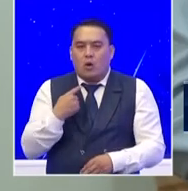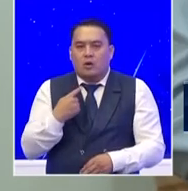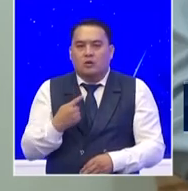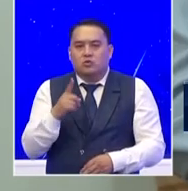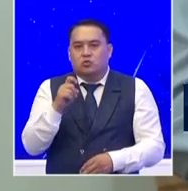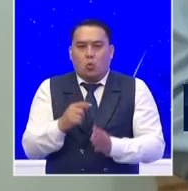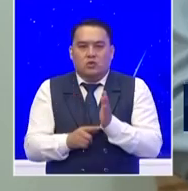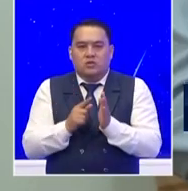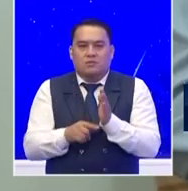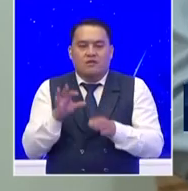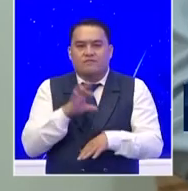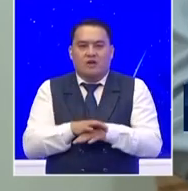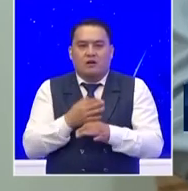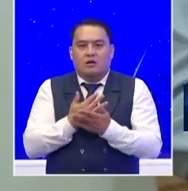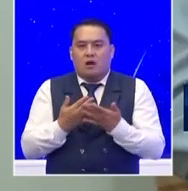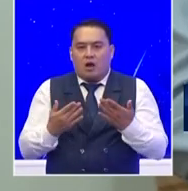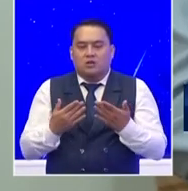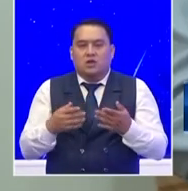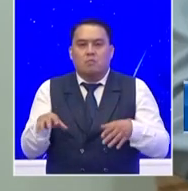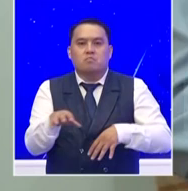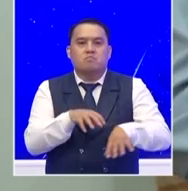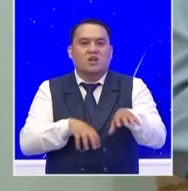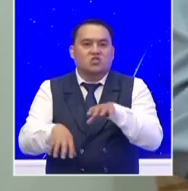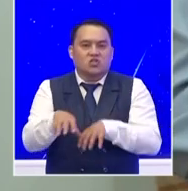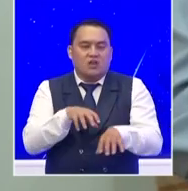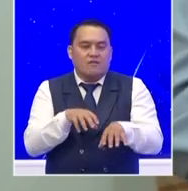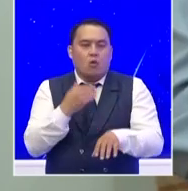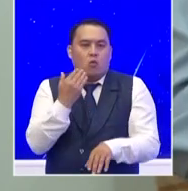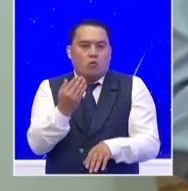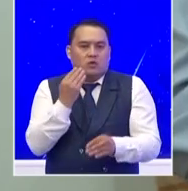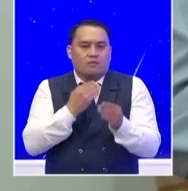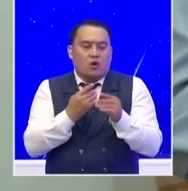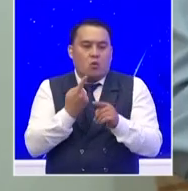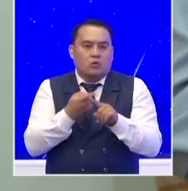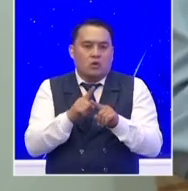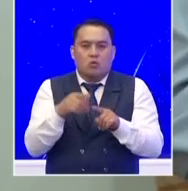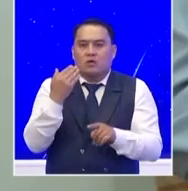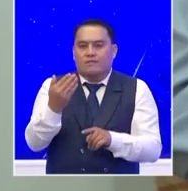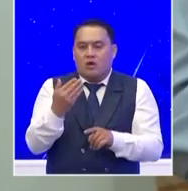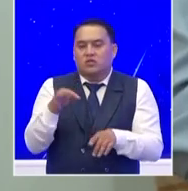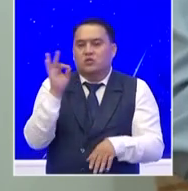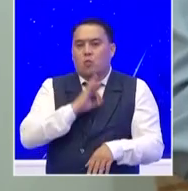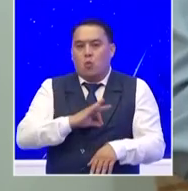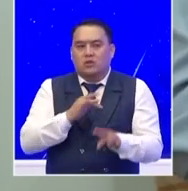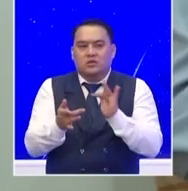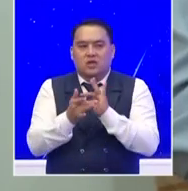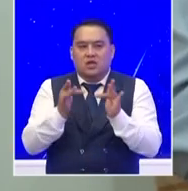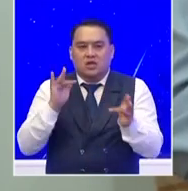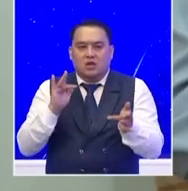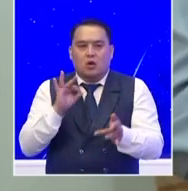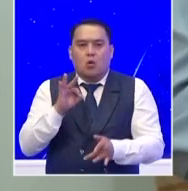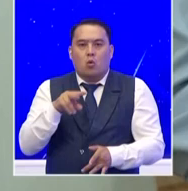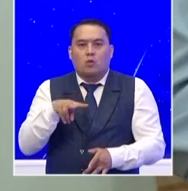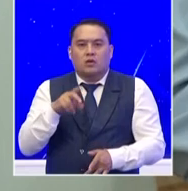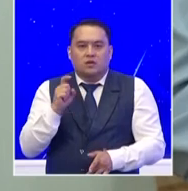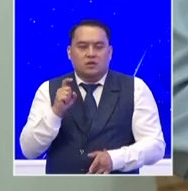более 170 фактов различных видов мошенничеств. Наиболее часто злоумышленники используют интернет-приложение